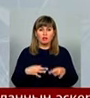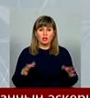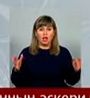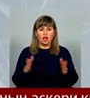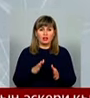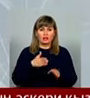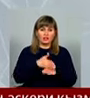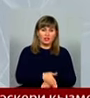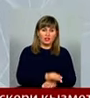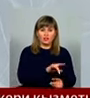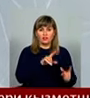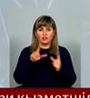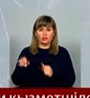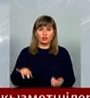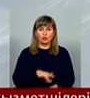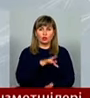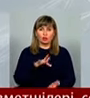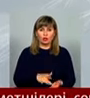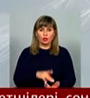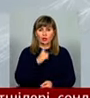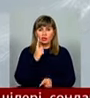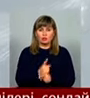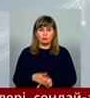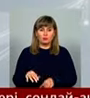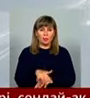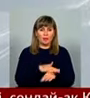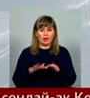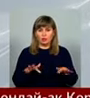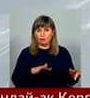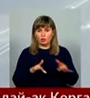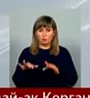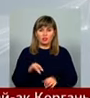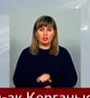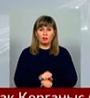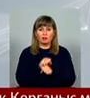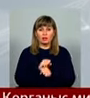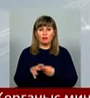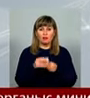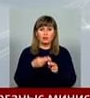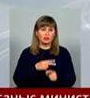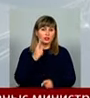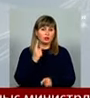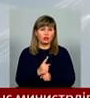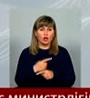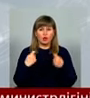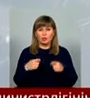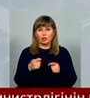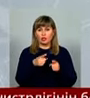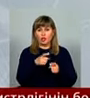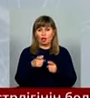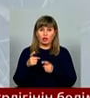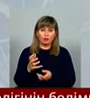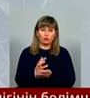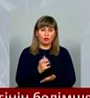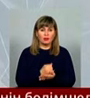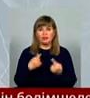Ограничен въезд и выезд из города. Под запретом все массовые мероприятия и забастовки. Вместе с тем запрещена продажа оружия, боеприпасов